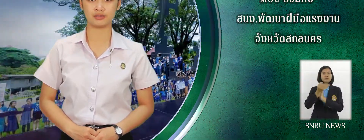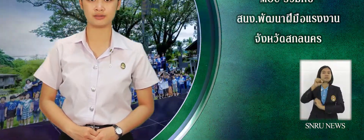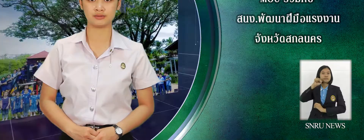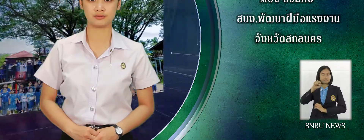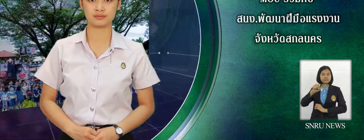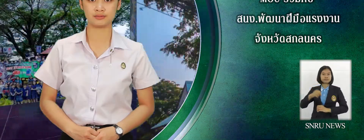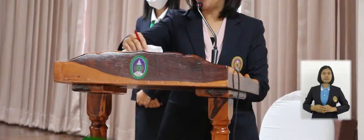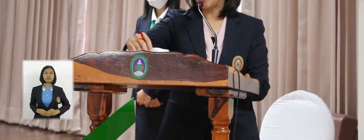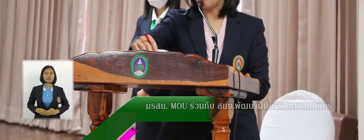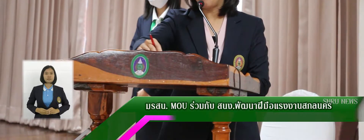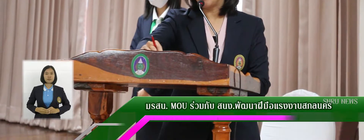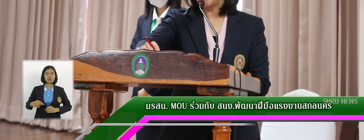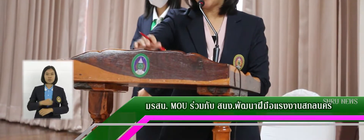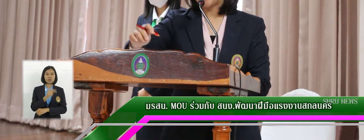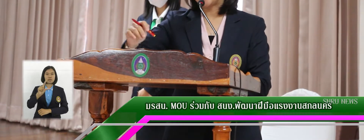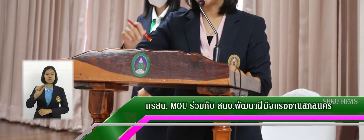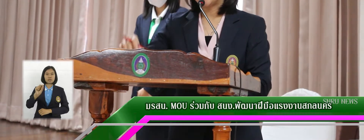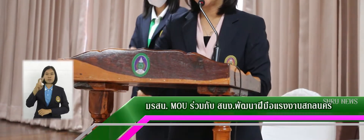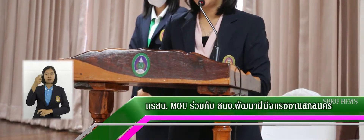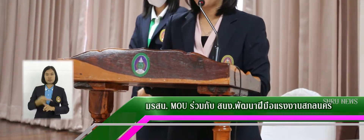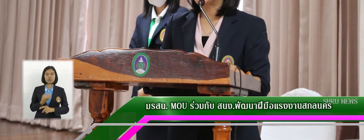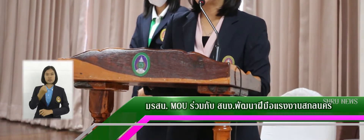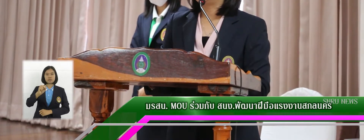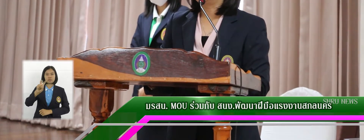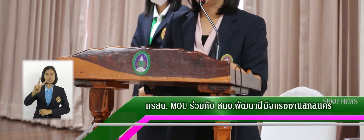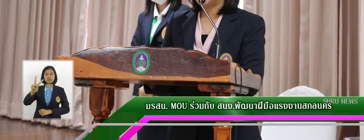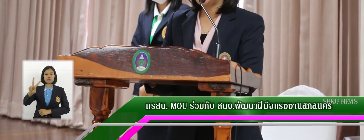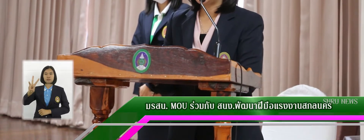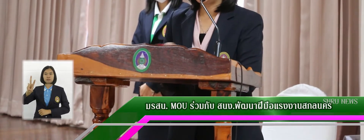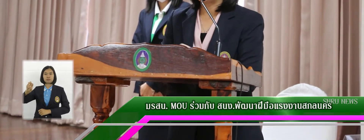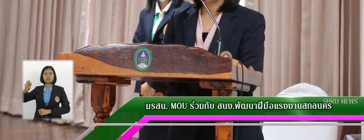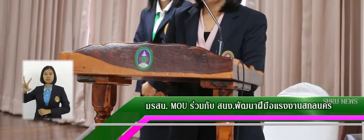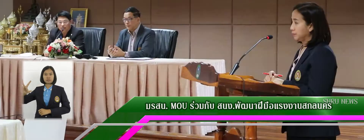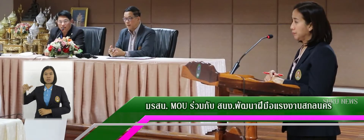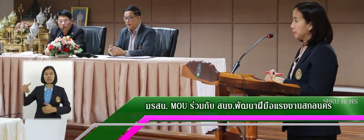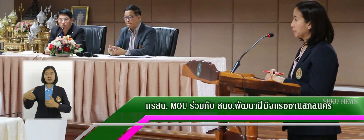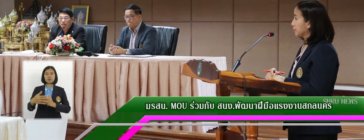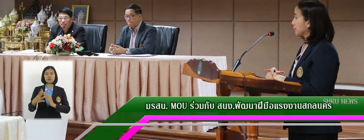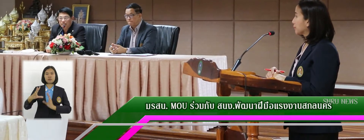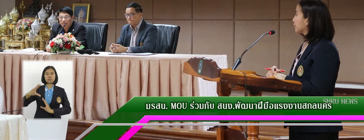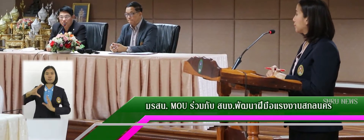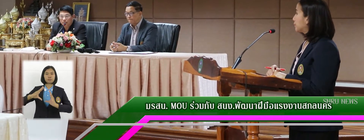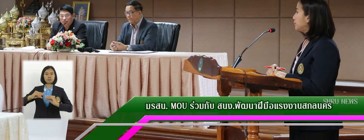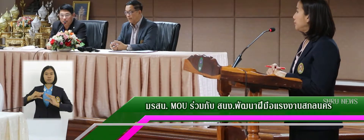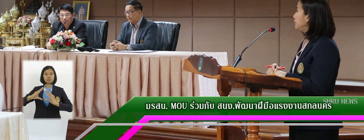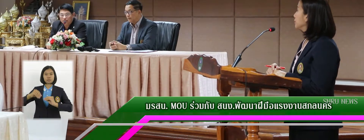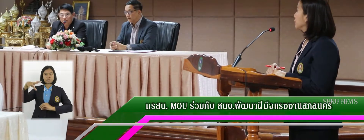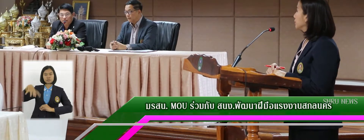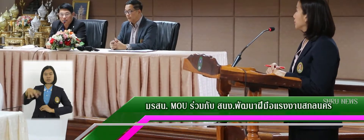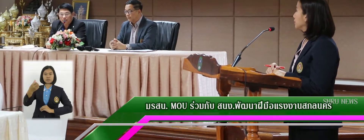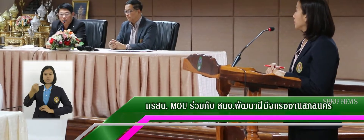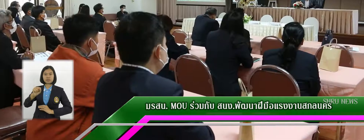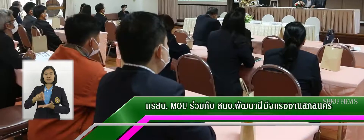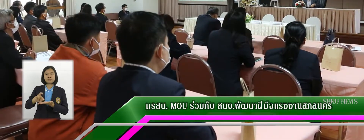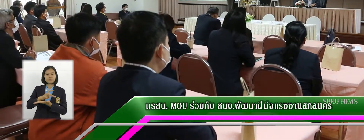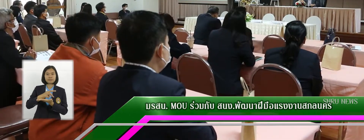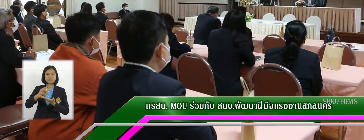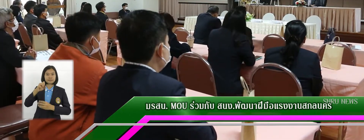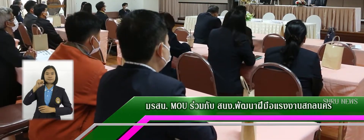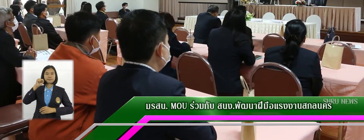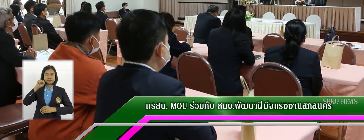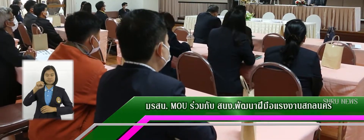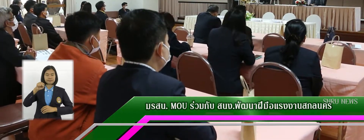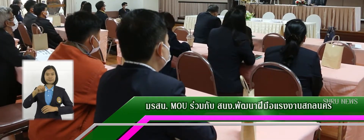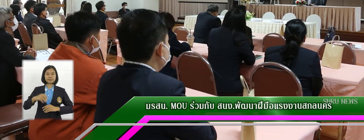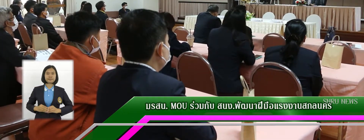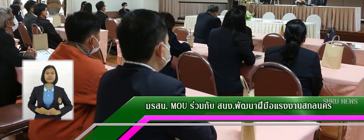ครเมื่อวันที่22ธันวาคม2563ที่ห้องประชุมสร้อยสุวรรณาอาคาร10ม